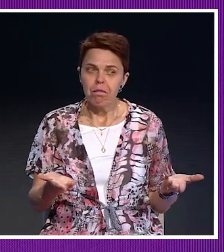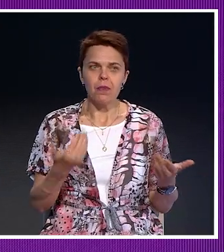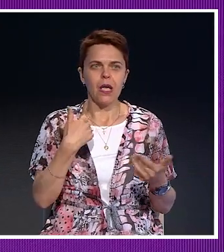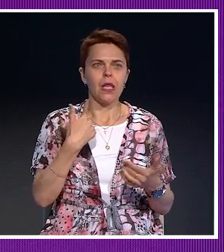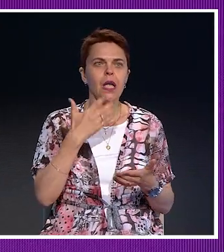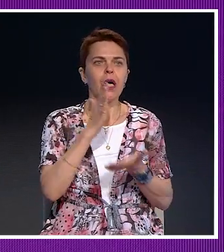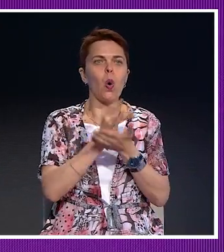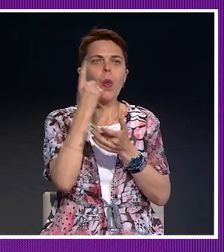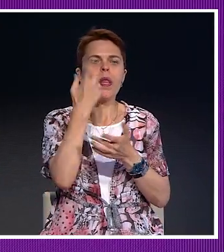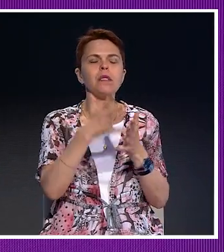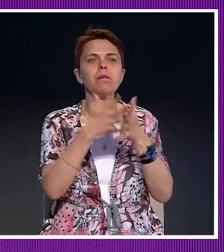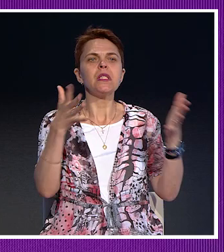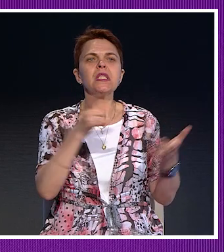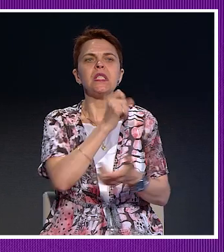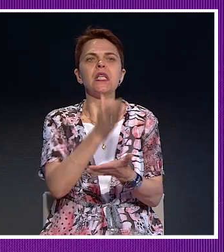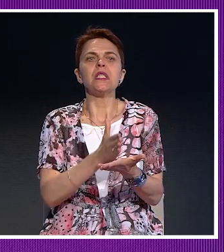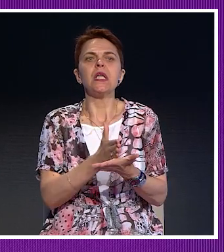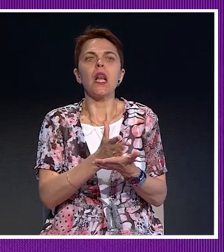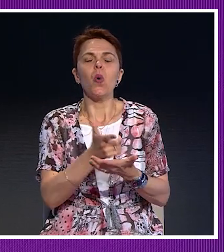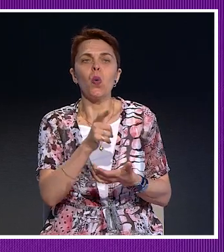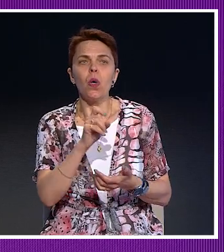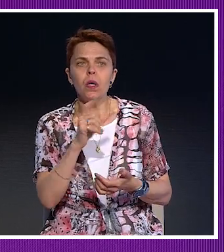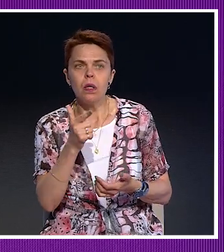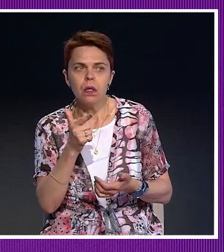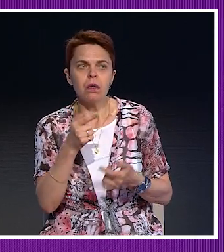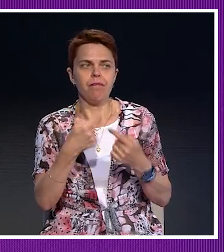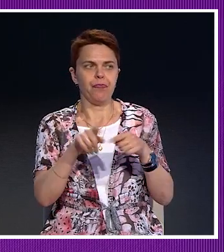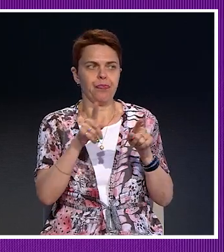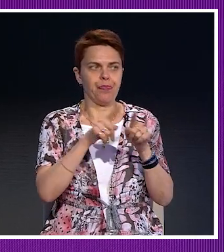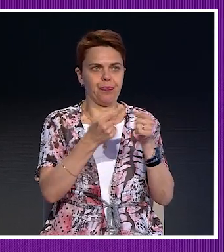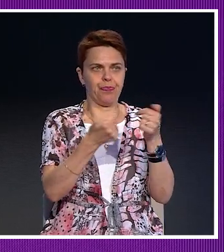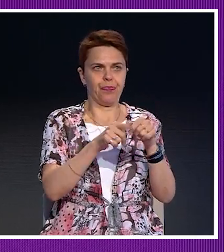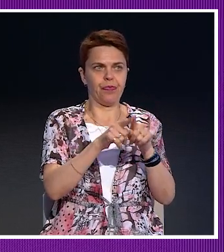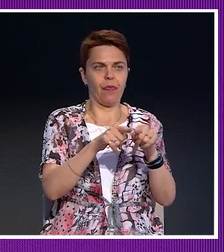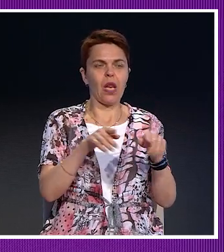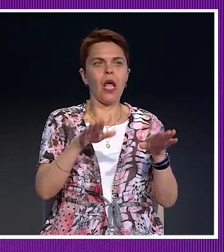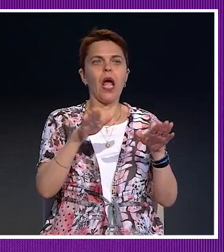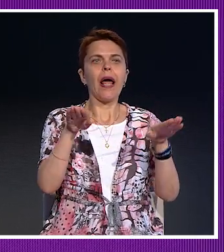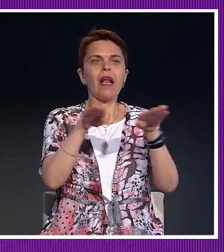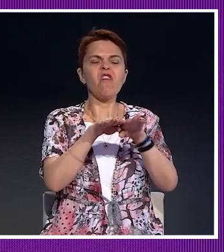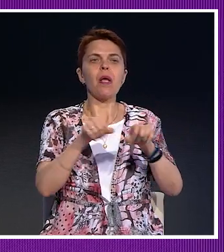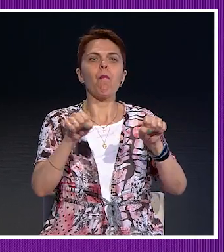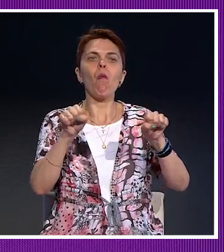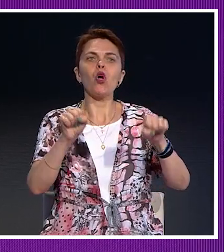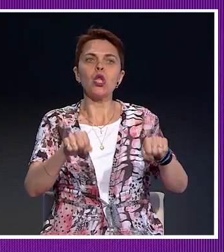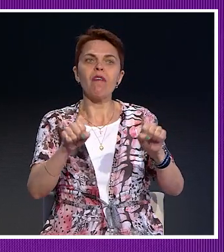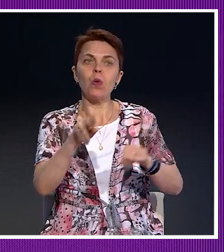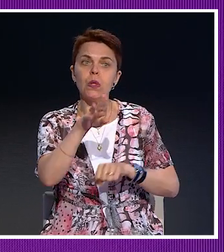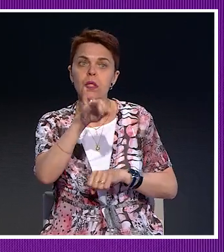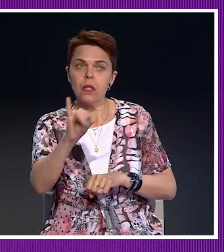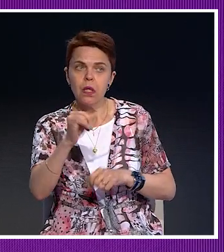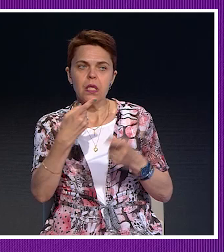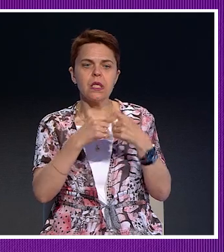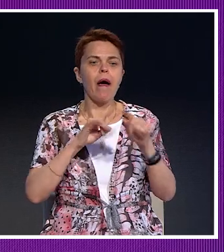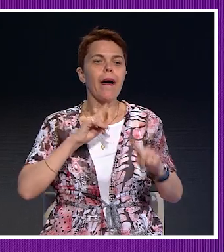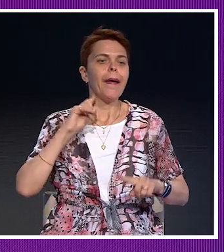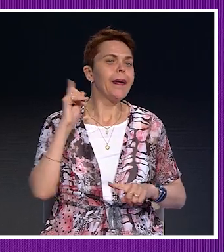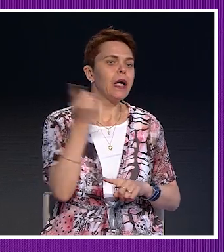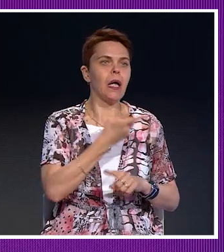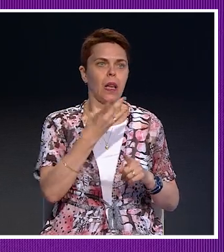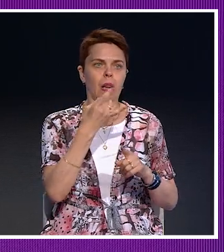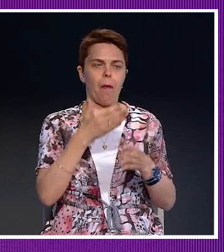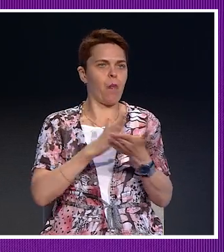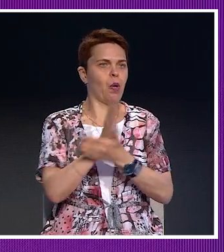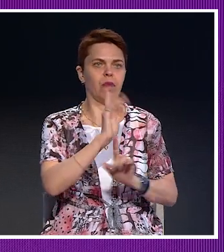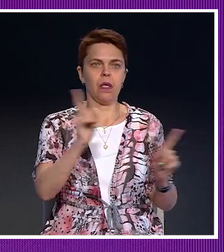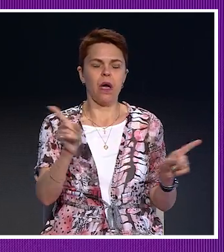що наша одна з найбільших заслуг міжфракційно-депутатської рівні можливості в тому, що ми за рік не